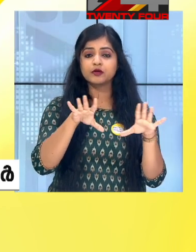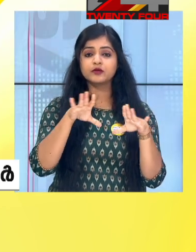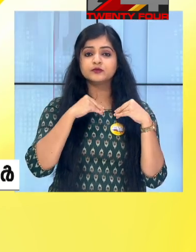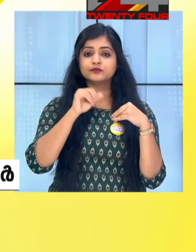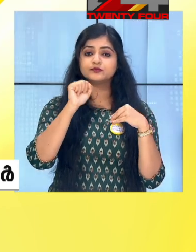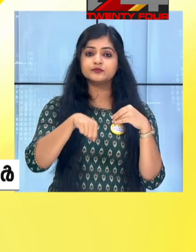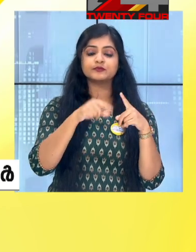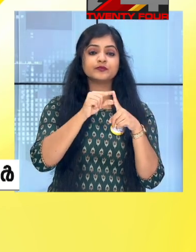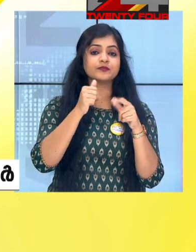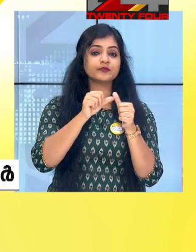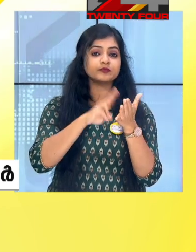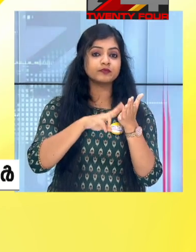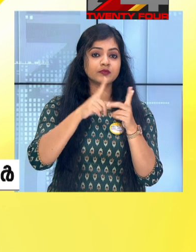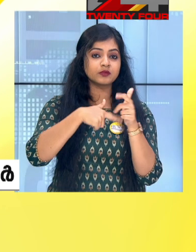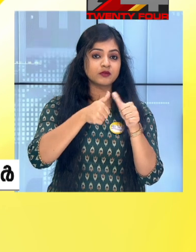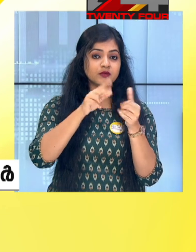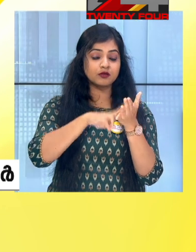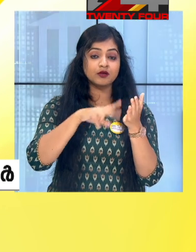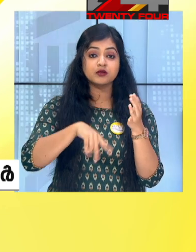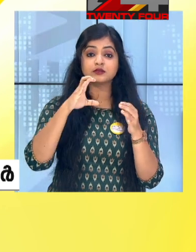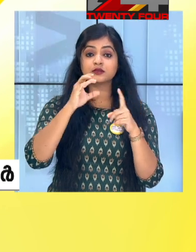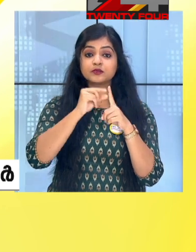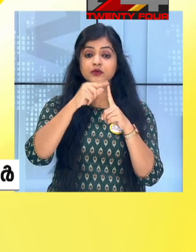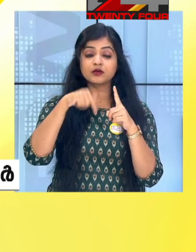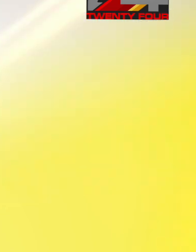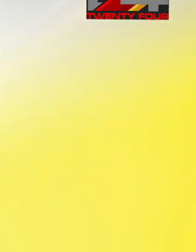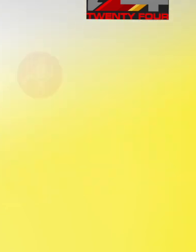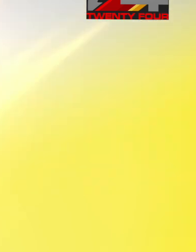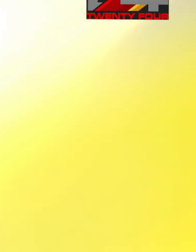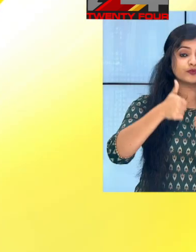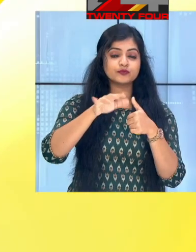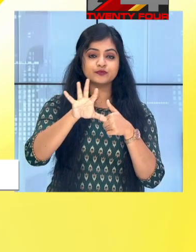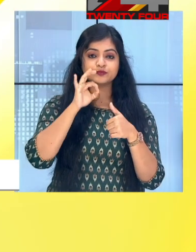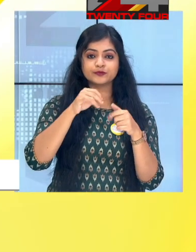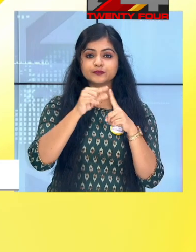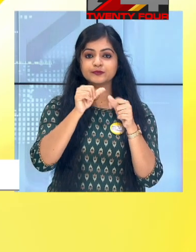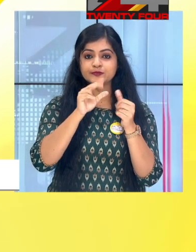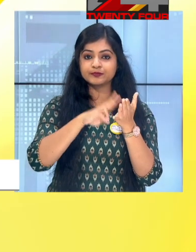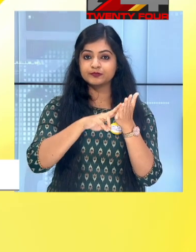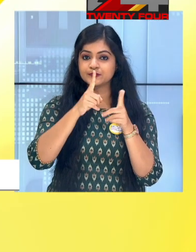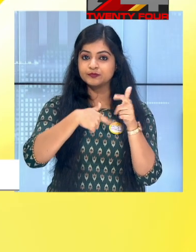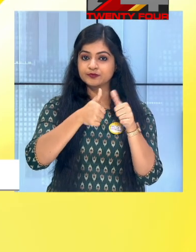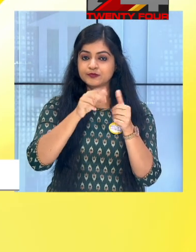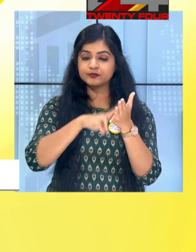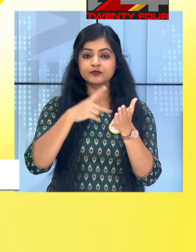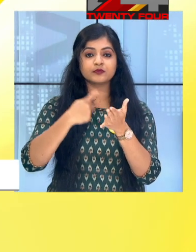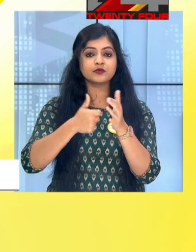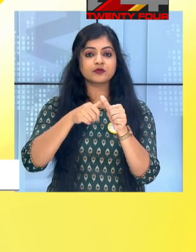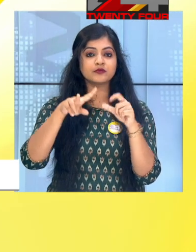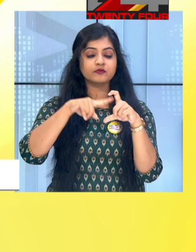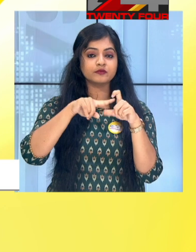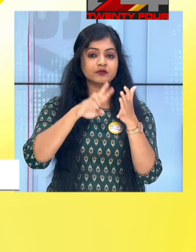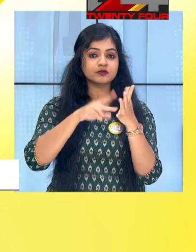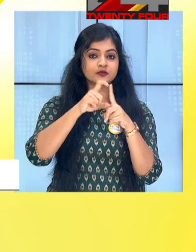അങ്ങനെ CPI ലോക്സഭാ തെരഞ്ഞെടുപ്പിൽ CPI മുന്നോട്ട് വയ്ക്കുന്ന തിരുവനന്തപുരത്തെ സ്ഥാനാർത്ഥി പന്ന്യൻ രവീന്ദ്രനാണ്. നമുക്കറിയാം, നേരത്തെ നടന്ന, അതായത് PKയുടെ മരണത്തിന് ശേഷം